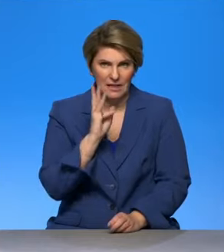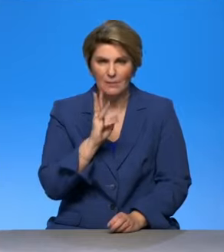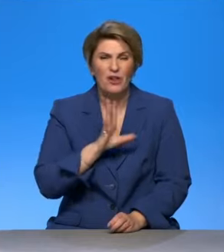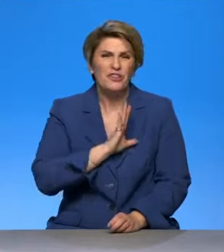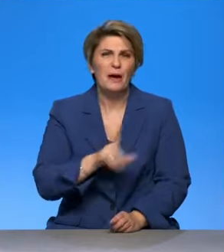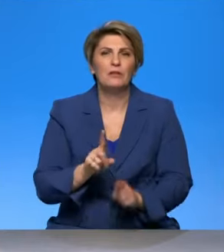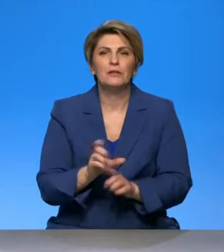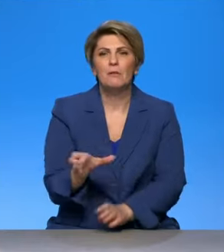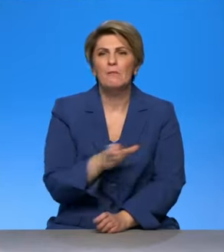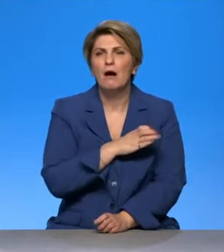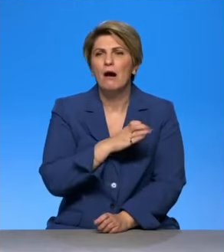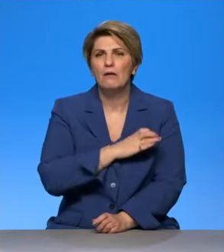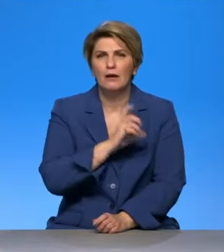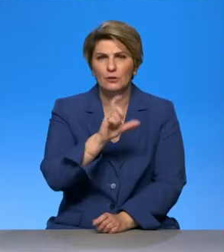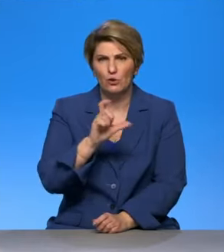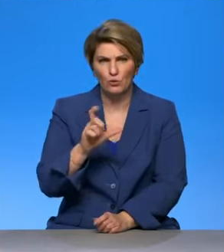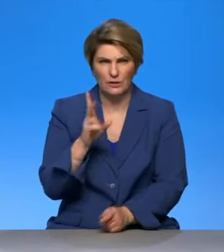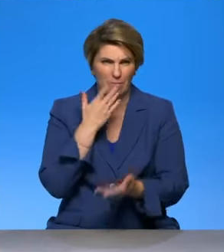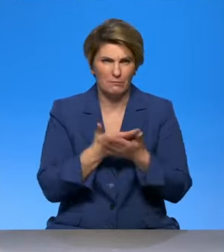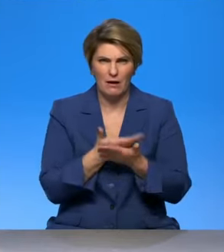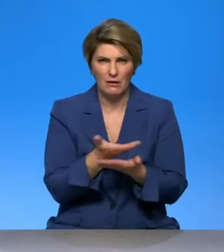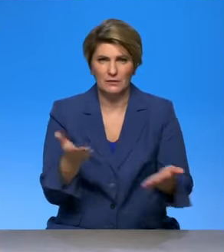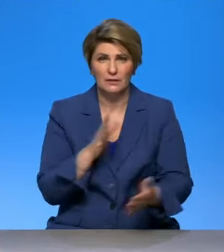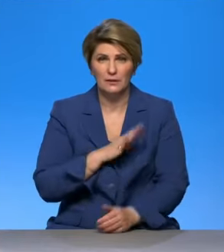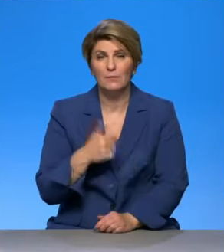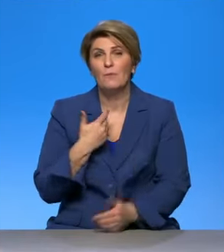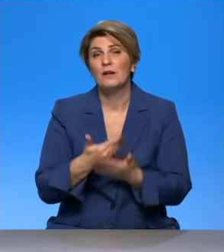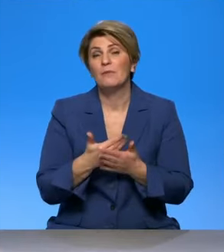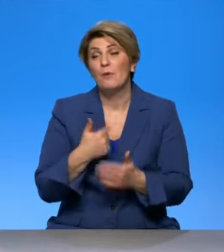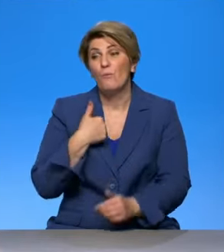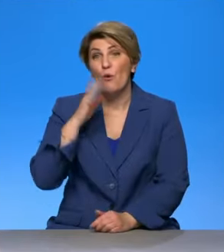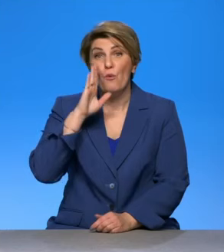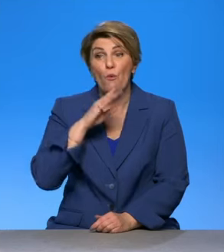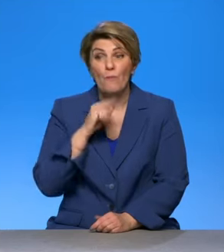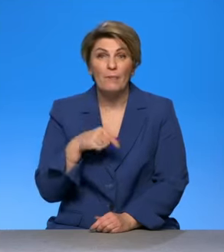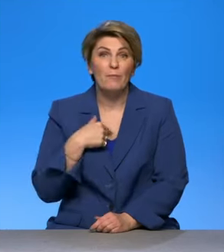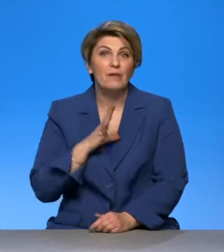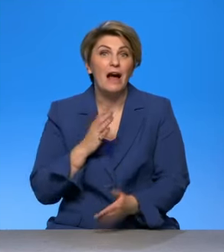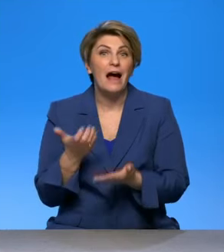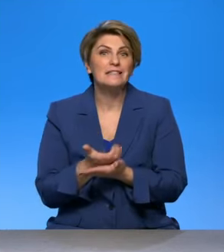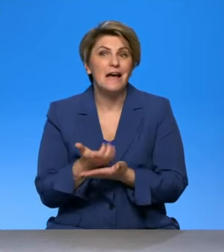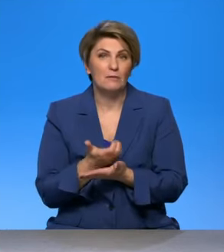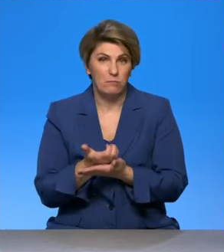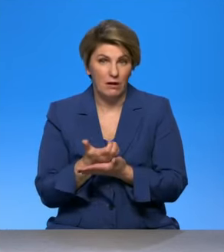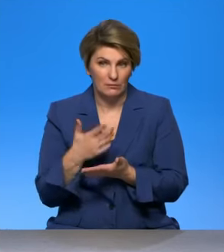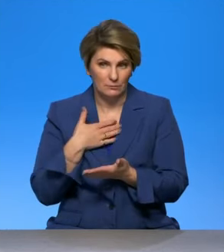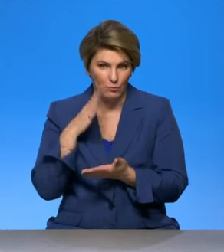таких на всеобщее обозрение. У меня у отца была зарплата такая же, как пенсия у бабушки, потому что у меня отец инженер. Вот.